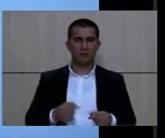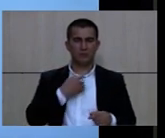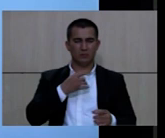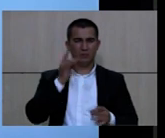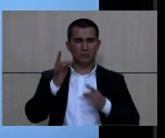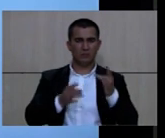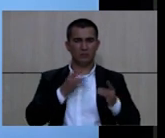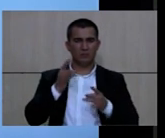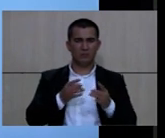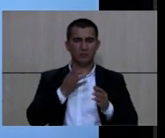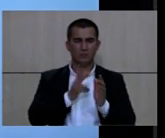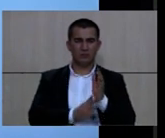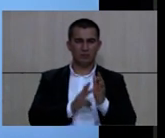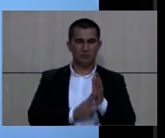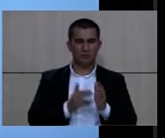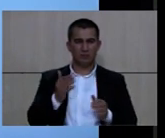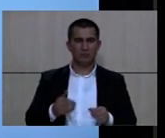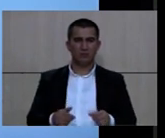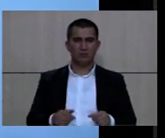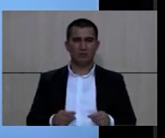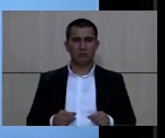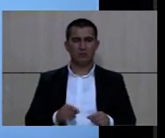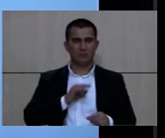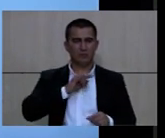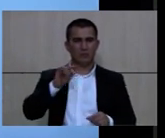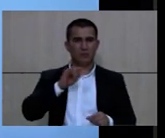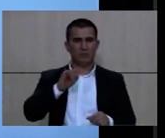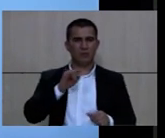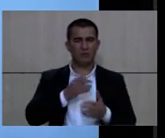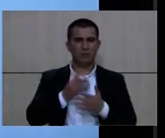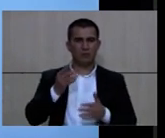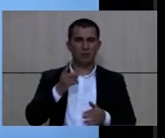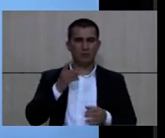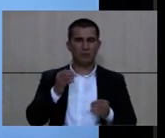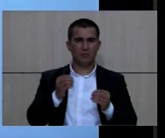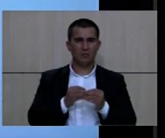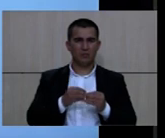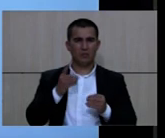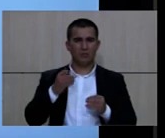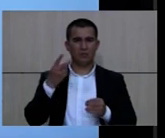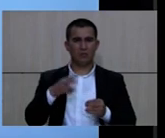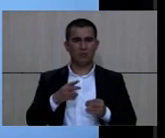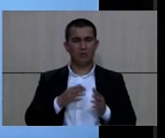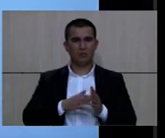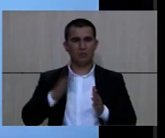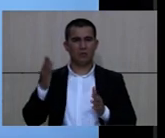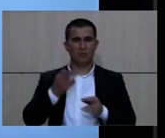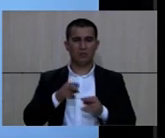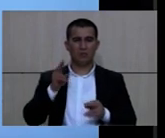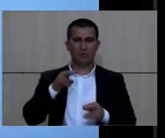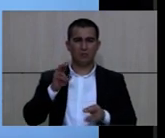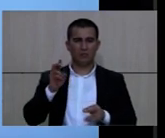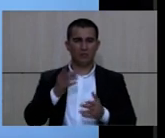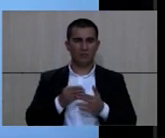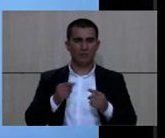Shovqinniki 80 desibelga, samolyotniki esa 110dan 120 desibelgacha teng ekan.